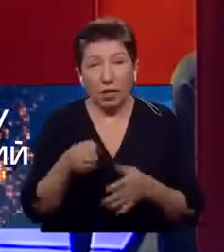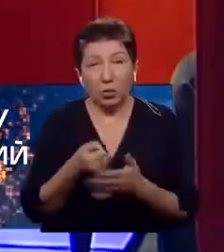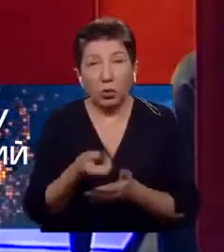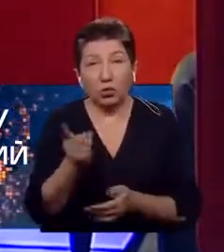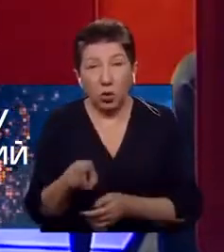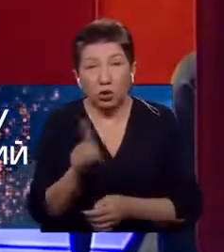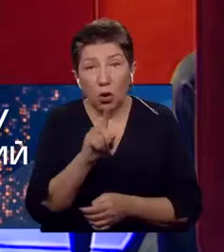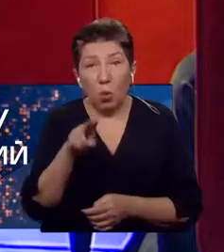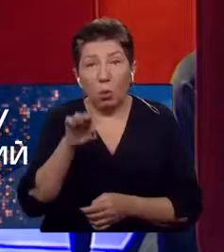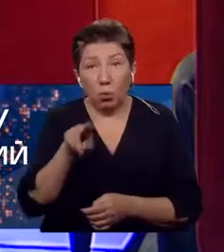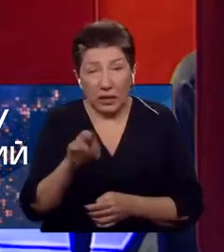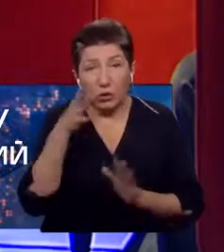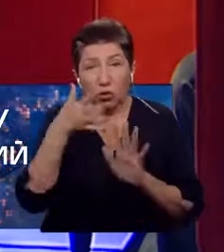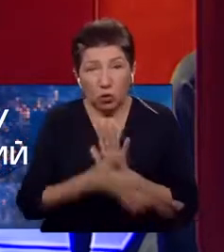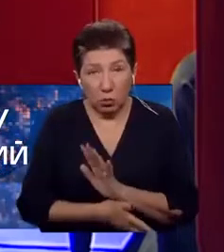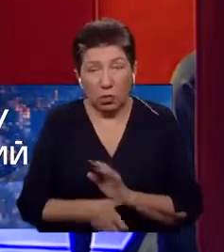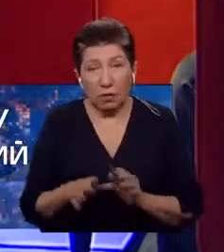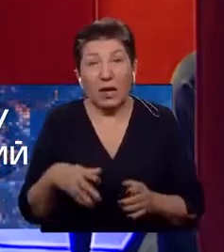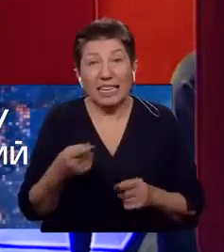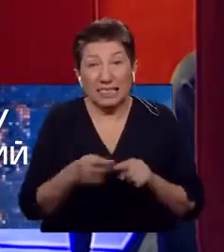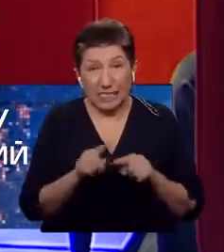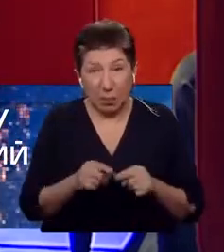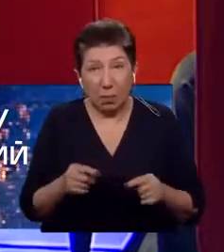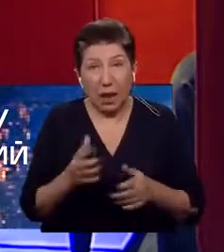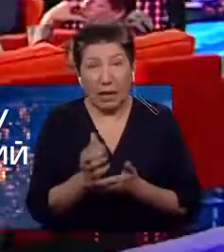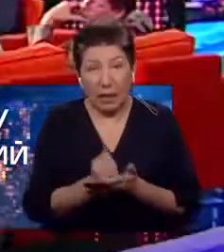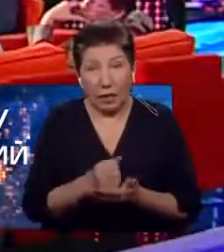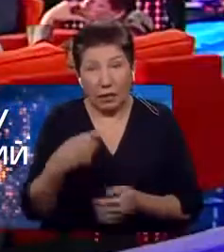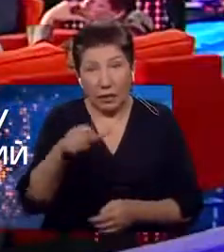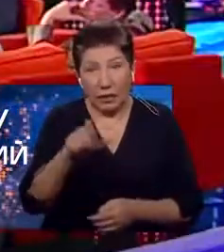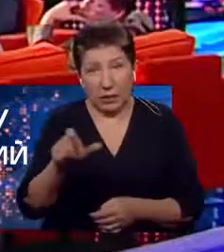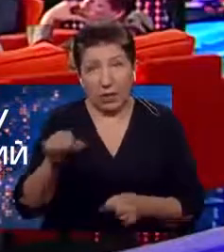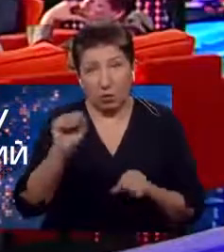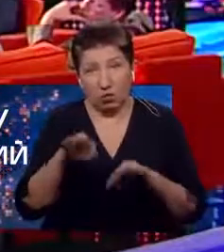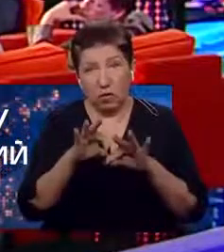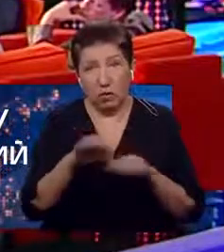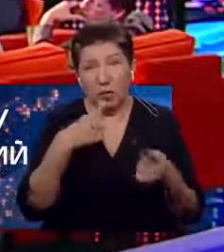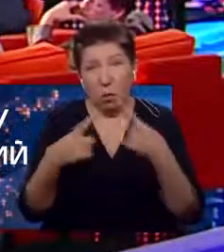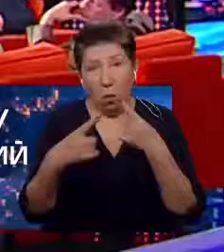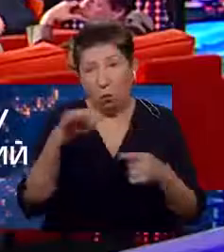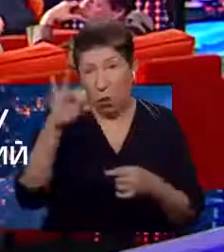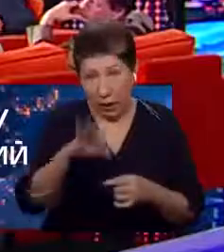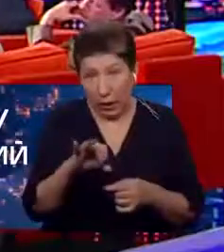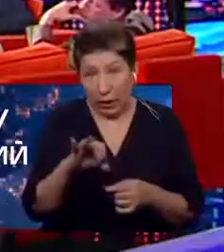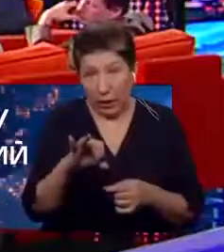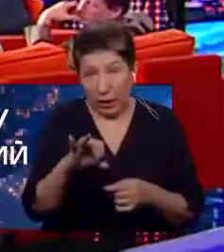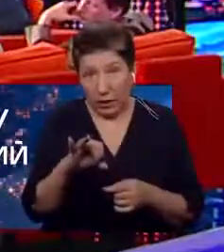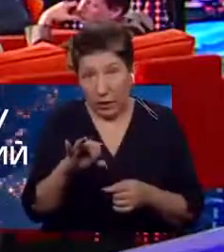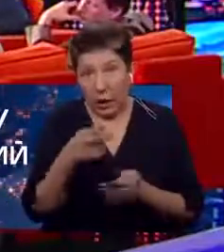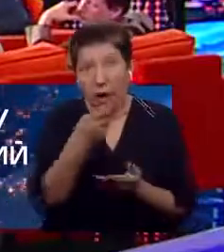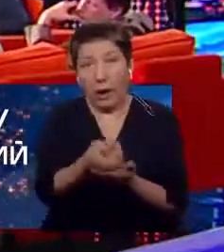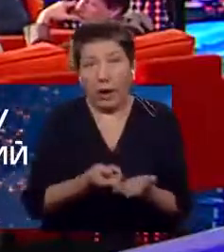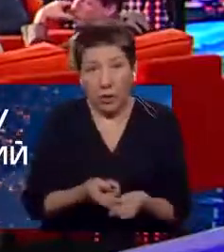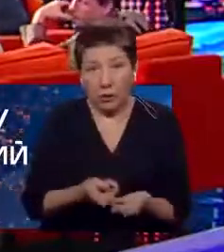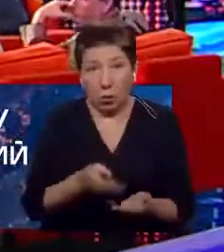що потім Путін зрозумів, власне, з цим кандидатом в президенти можна вести мову і класти Україну,